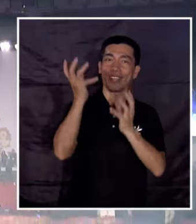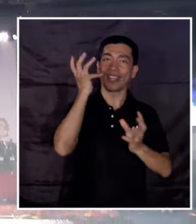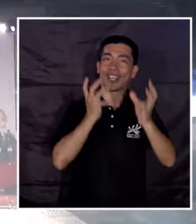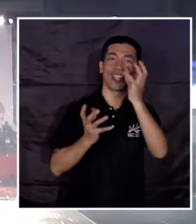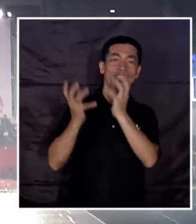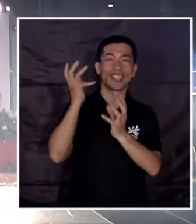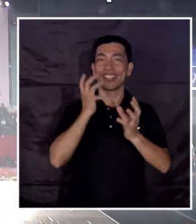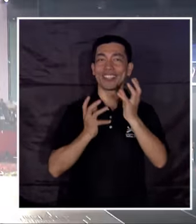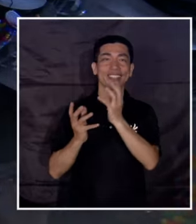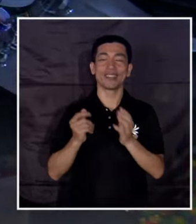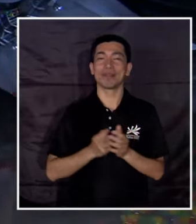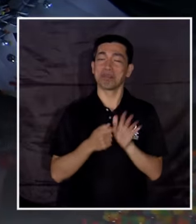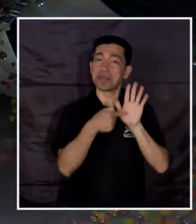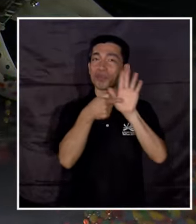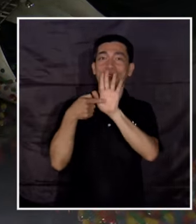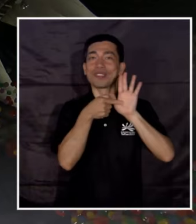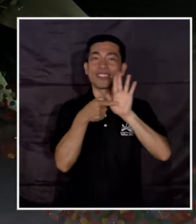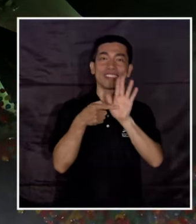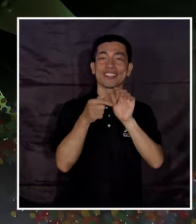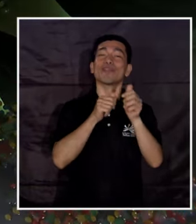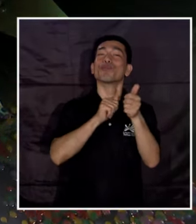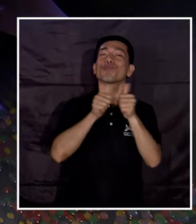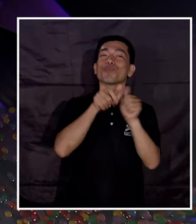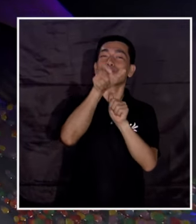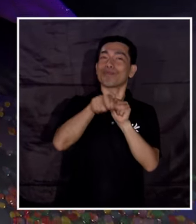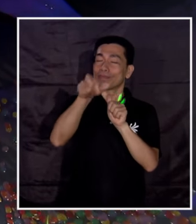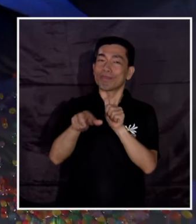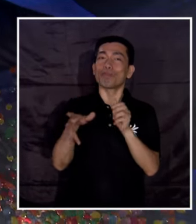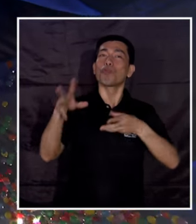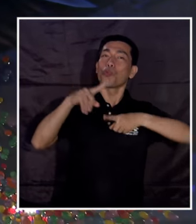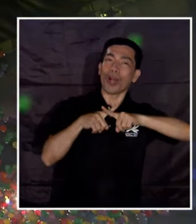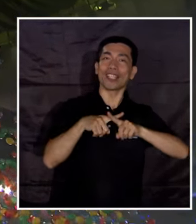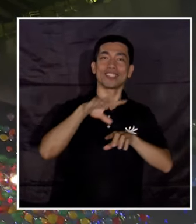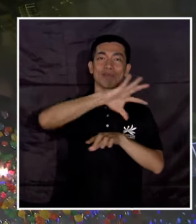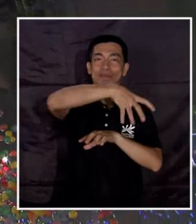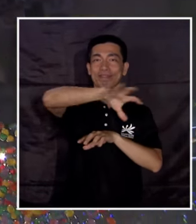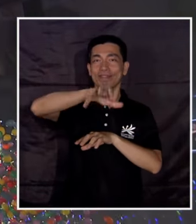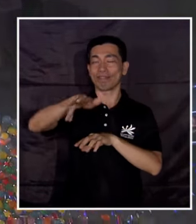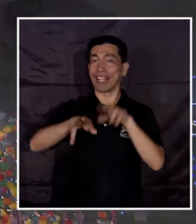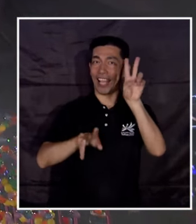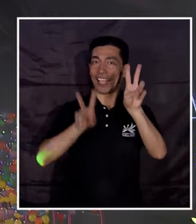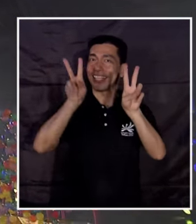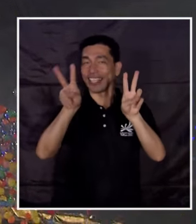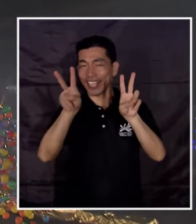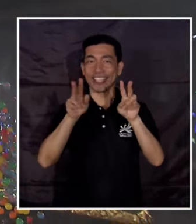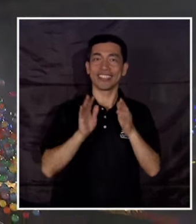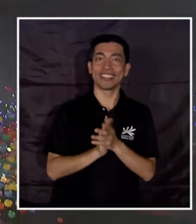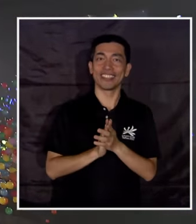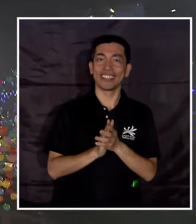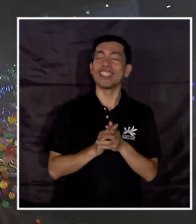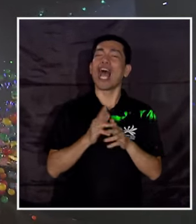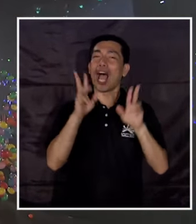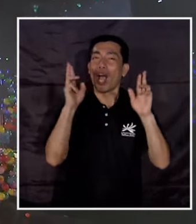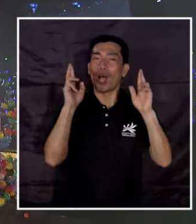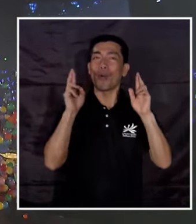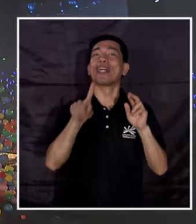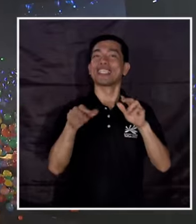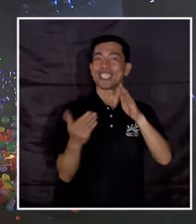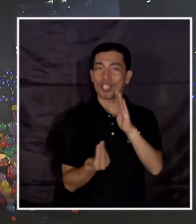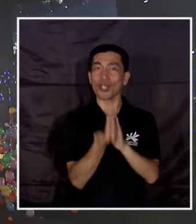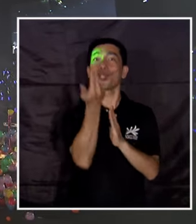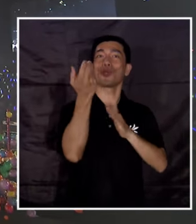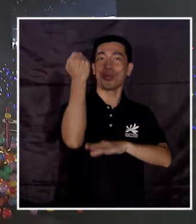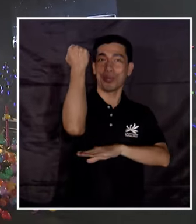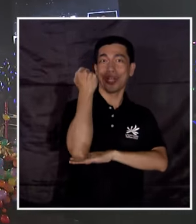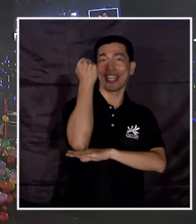国家的运动员们，为他们给他们祝福，希望他们超越巅峰，创造佳绩。As